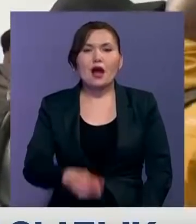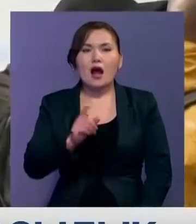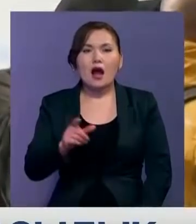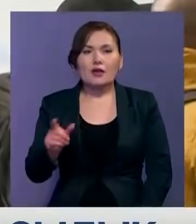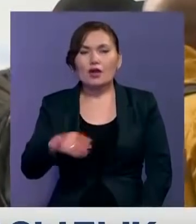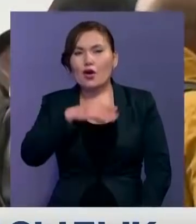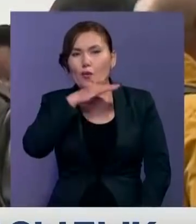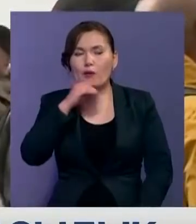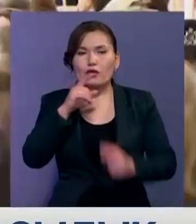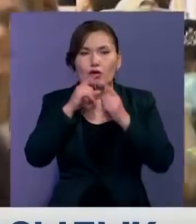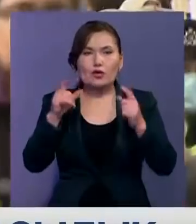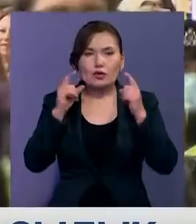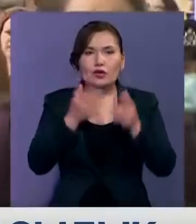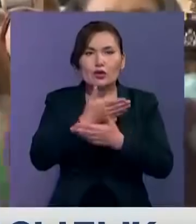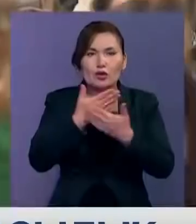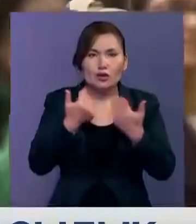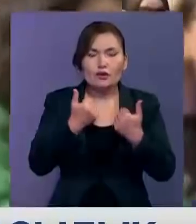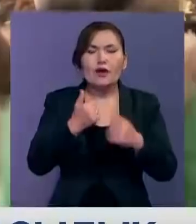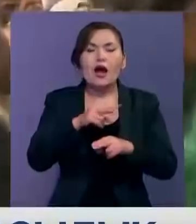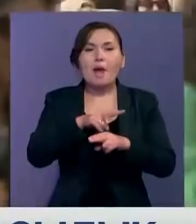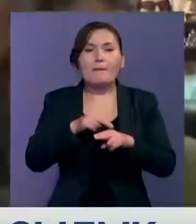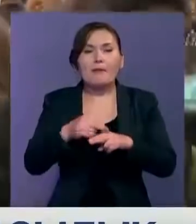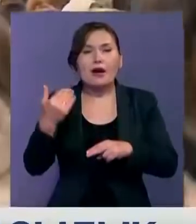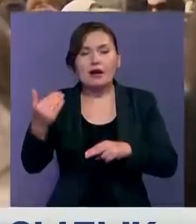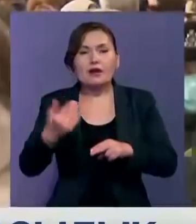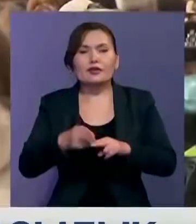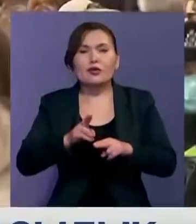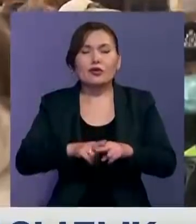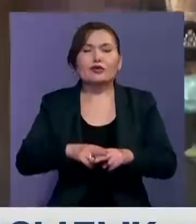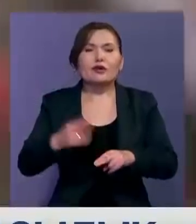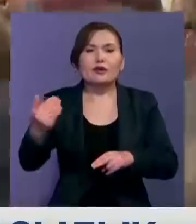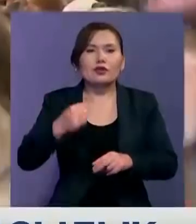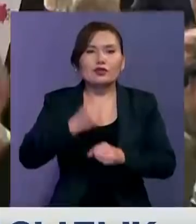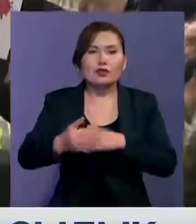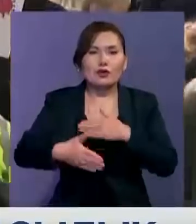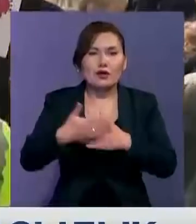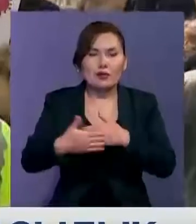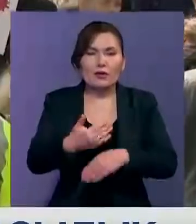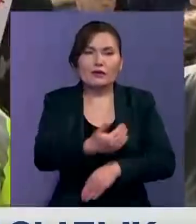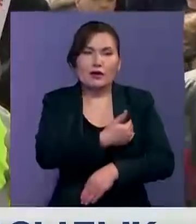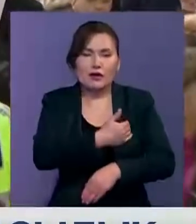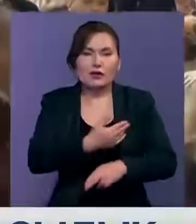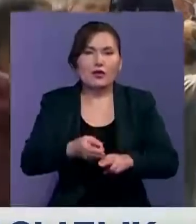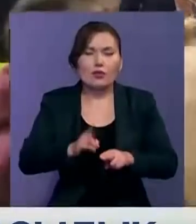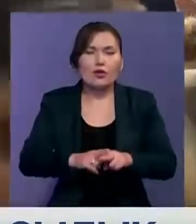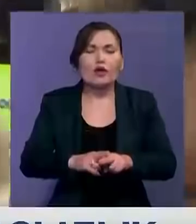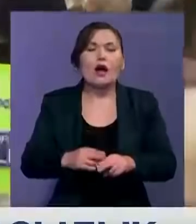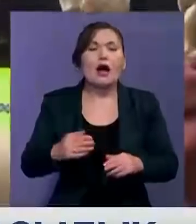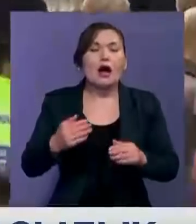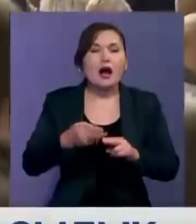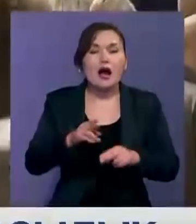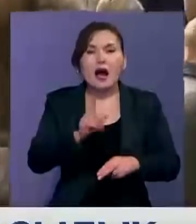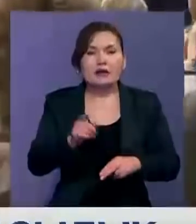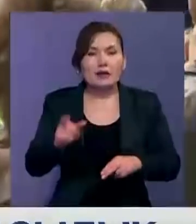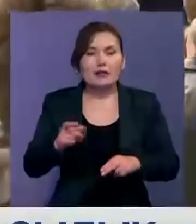Адамдардың көбі бетперде тақпаған, полиция шерушілер әлеуметтік арақашықтық сақтамағанын айтып, оларды үйлеріне тарауға шақырды. Алайда бұл